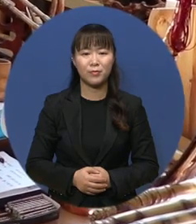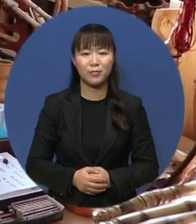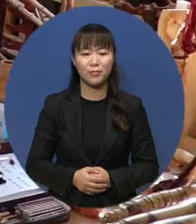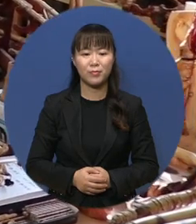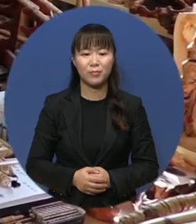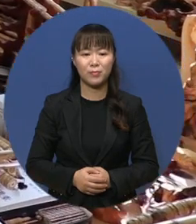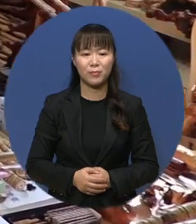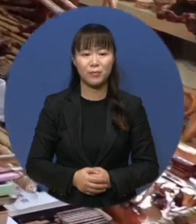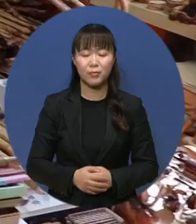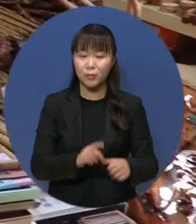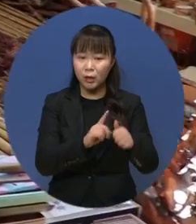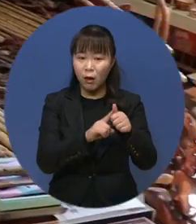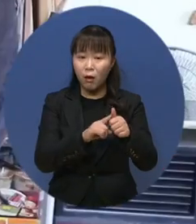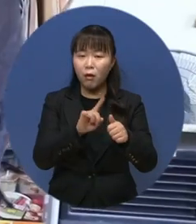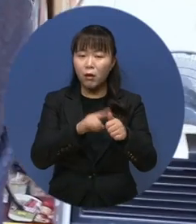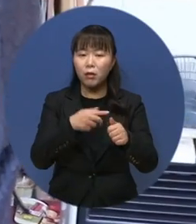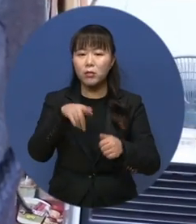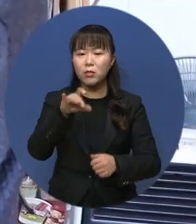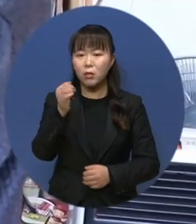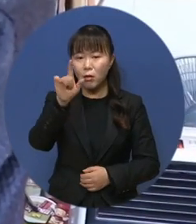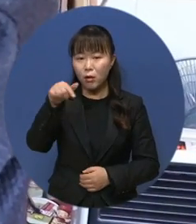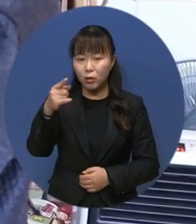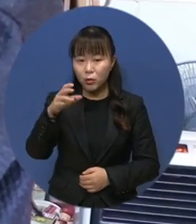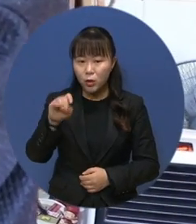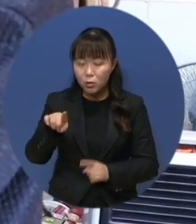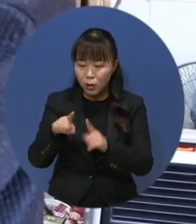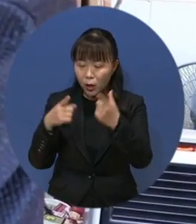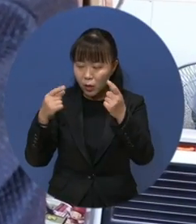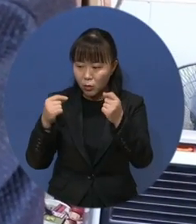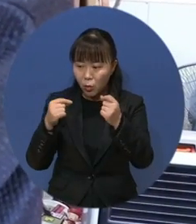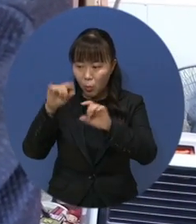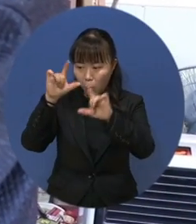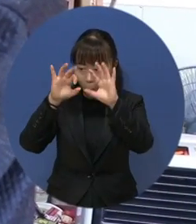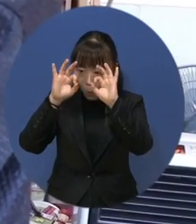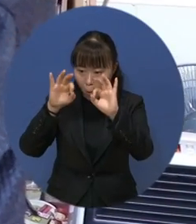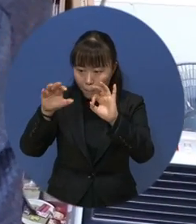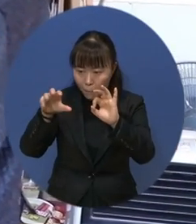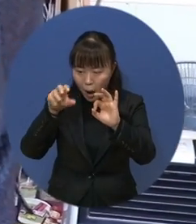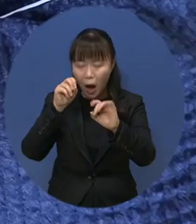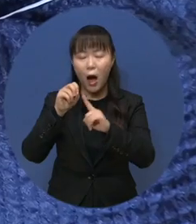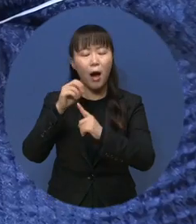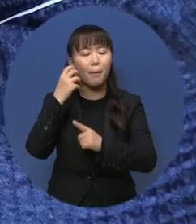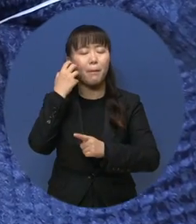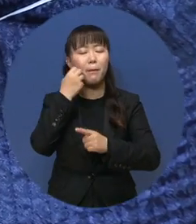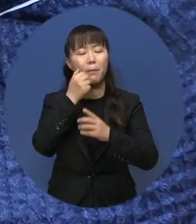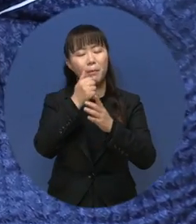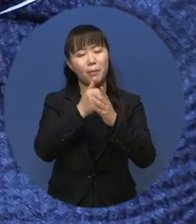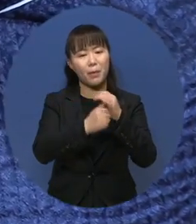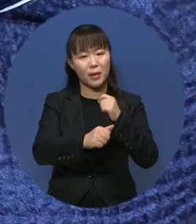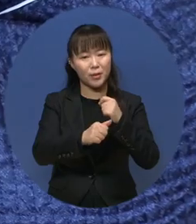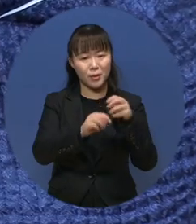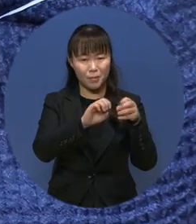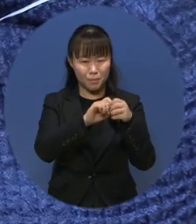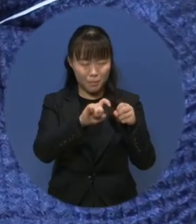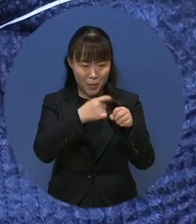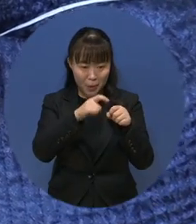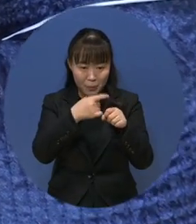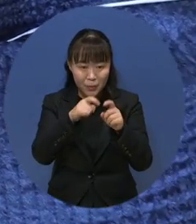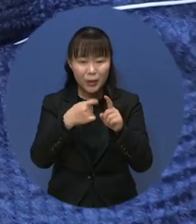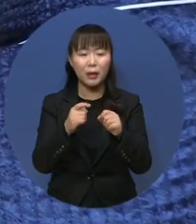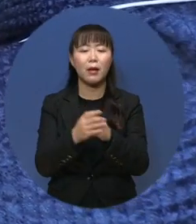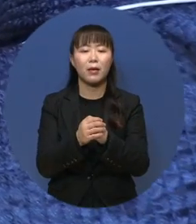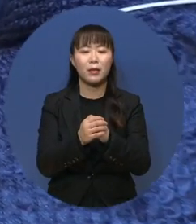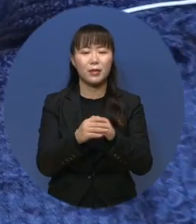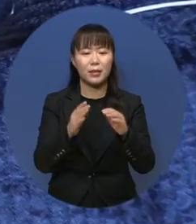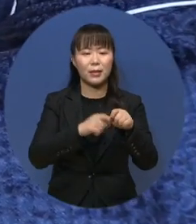장 작가는 우연히 청학동에서 죽공예 작품을 접하고 그 매력에 빠져 공예에 입문해 대한민국 공예품